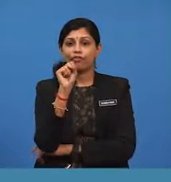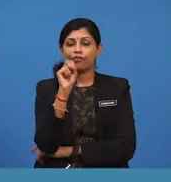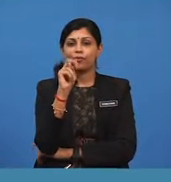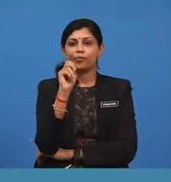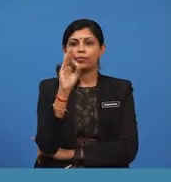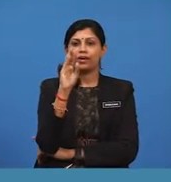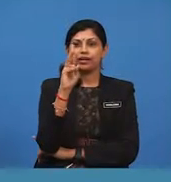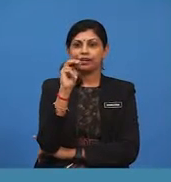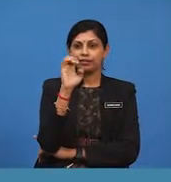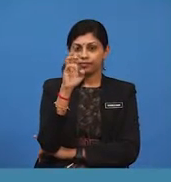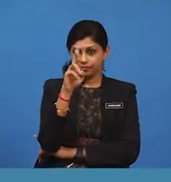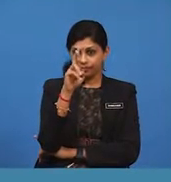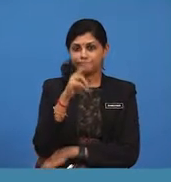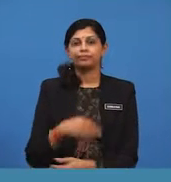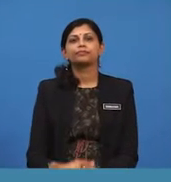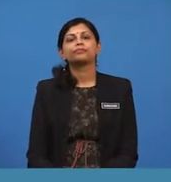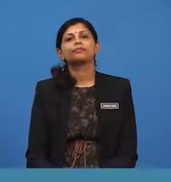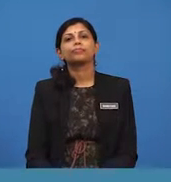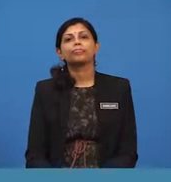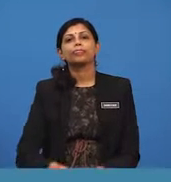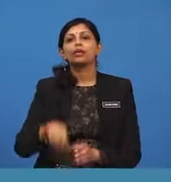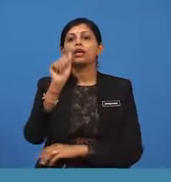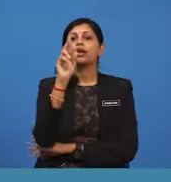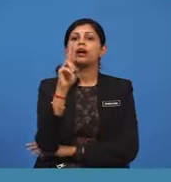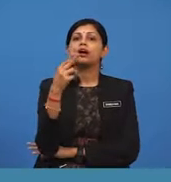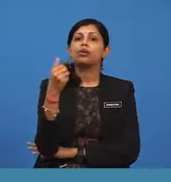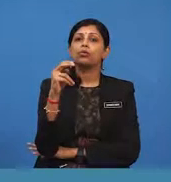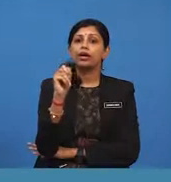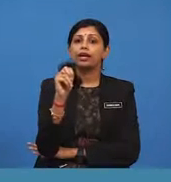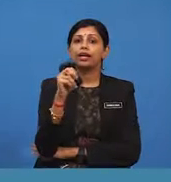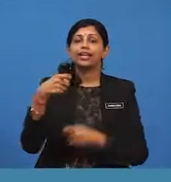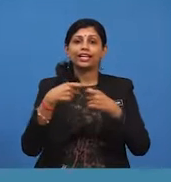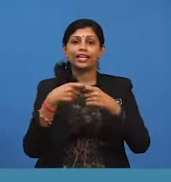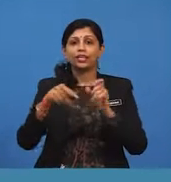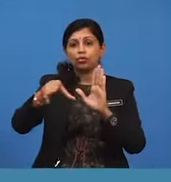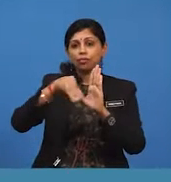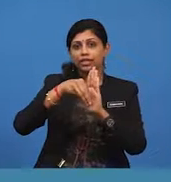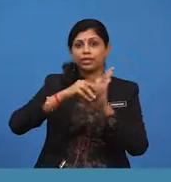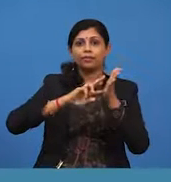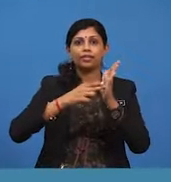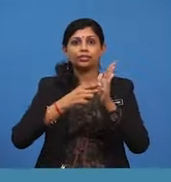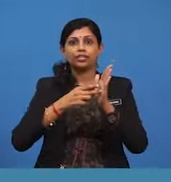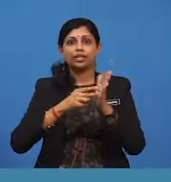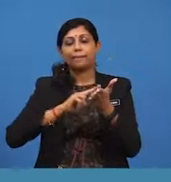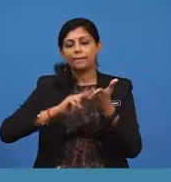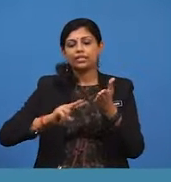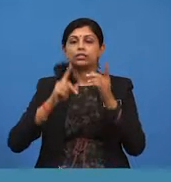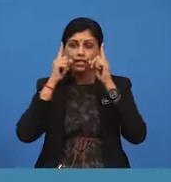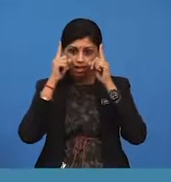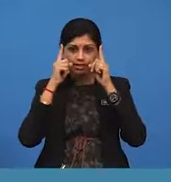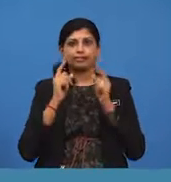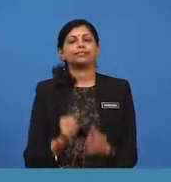Baiklah murid-murid, aruhan elektromagnet didefinisikan sebagai